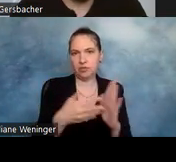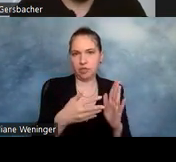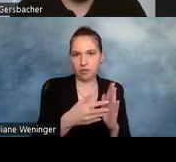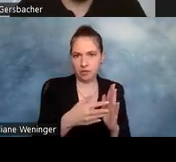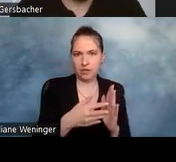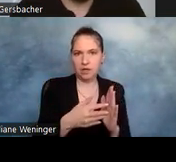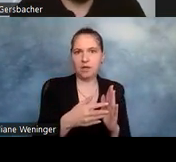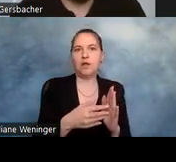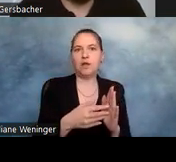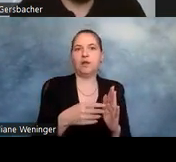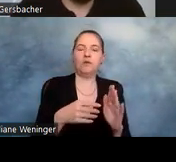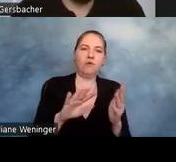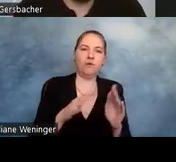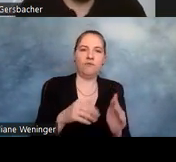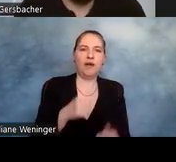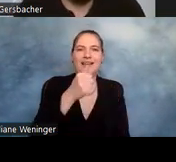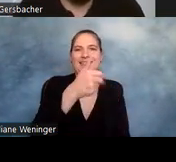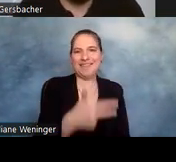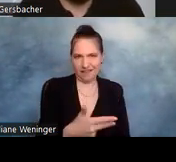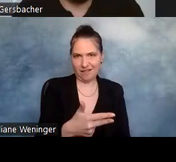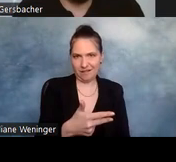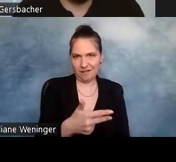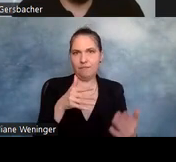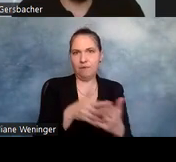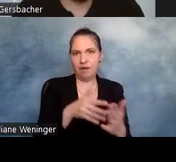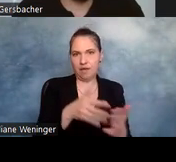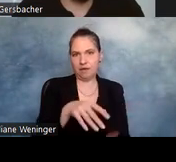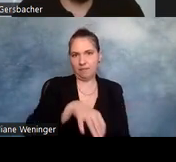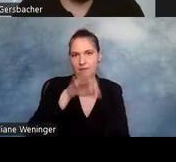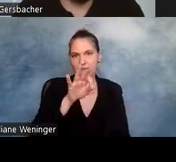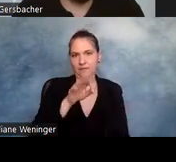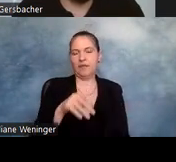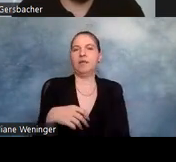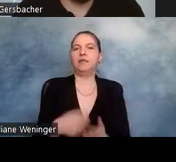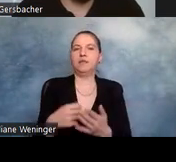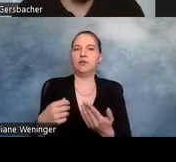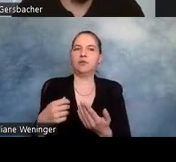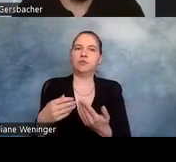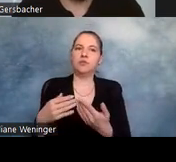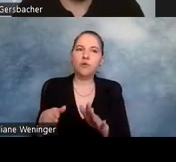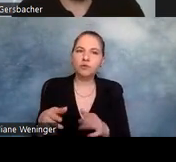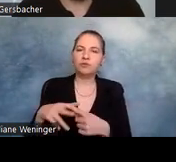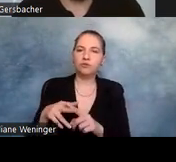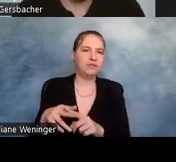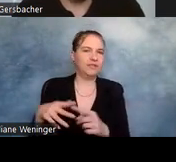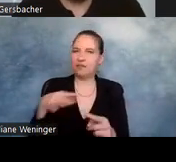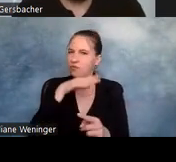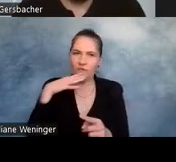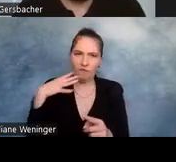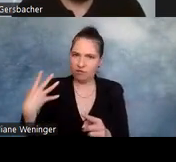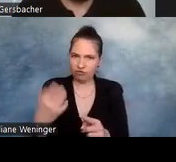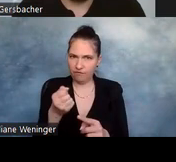Drittel der Barrieren. Und das ist auch schon sehr positiv ausgedrückt. Also diese kostenlosen Tools, die finden eigentlich noch weniger. Es war dann schon,